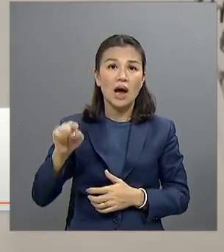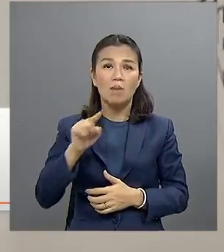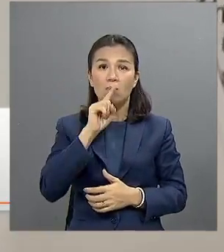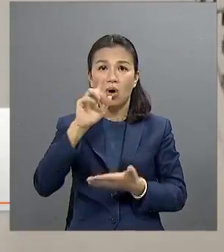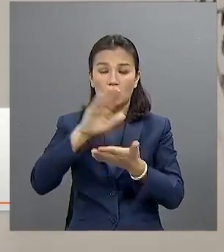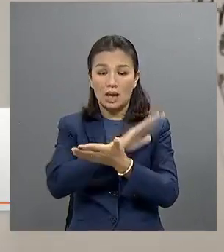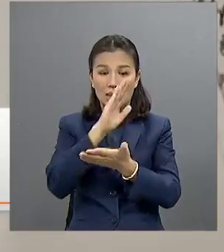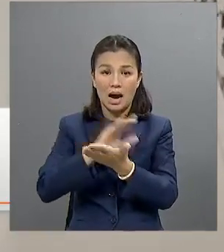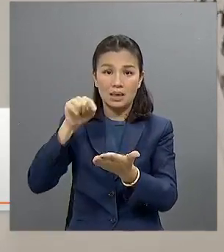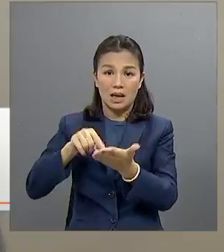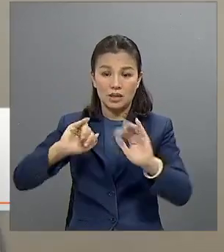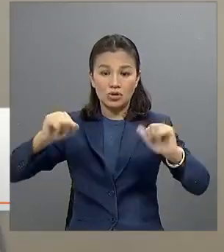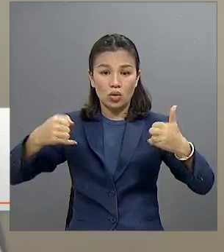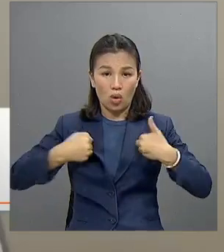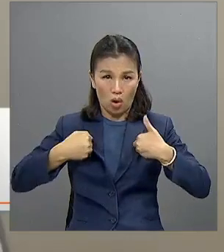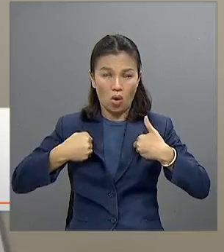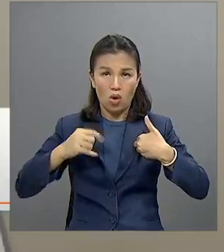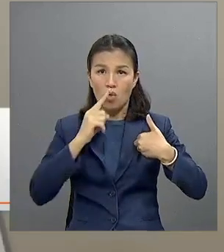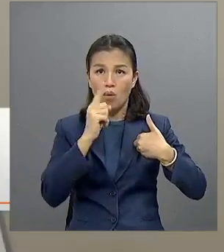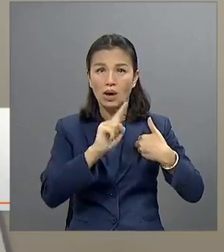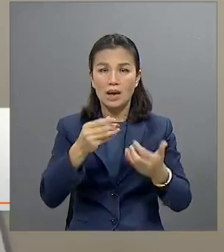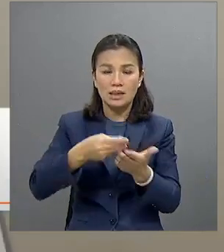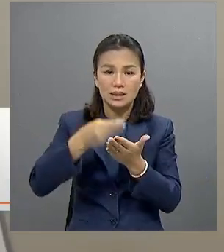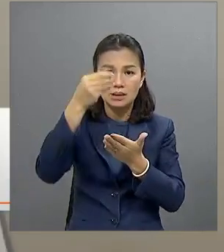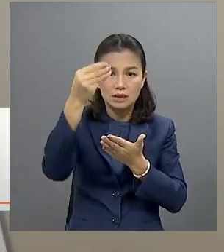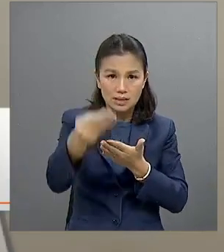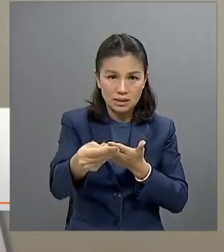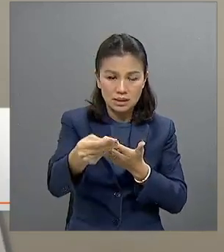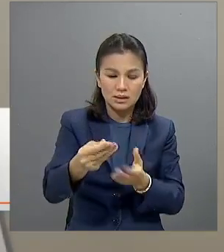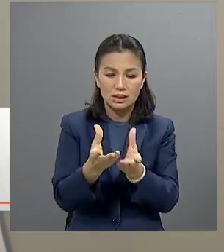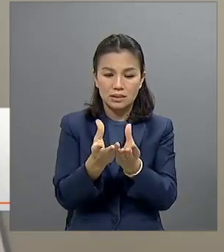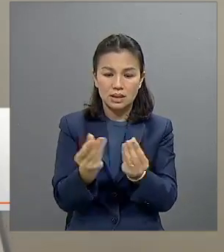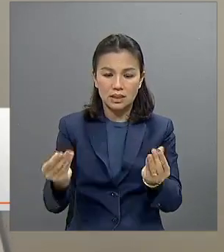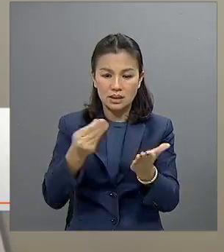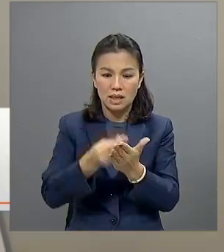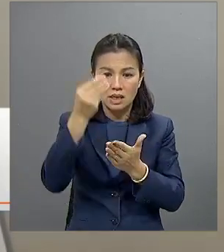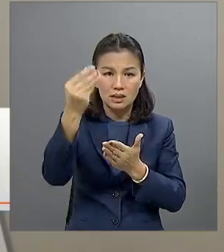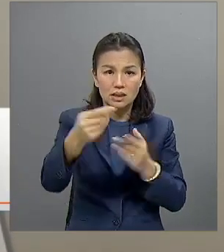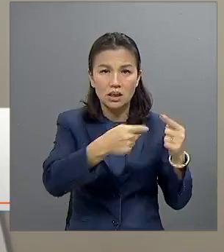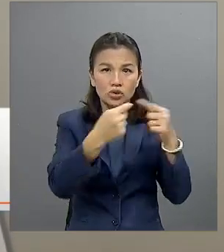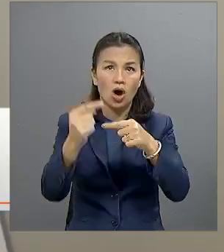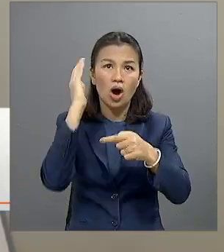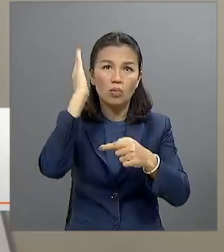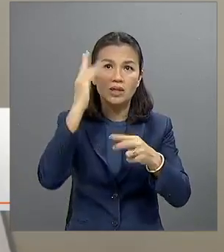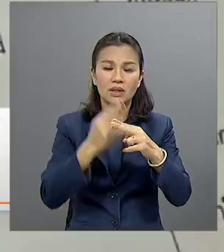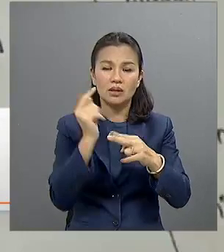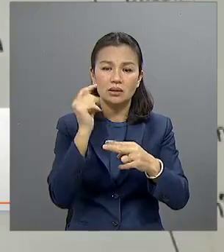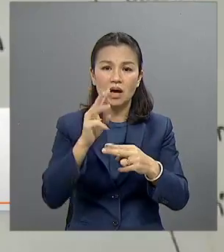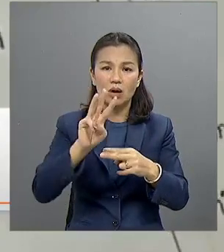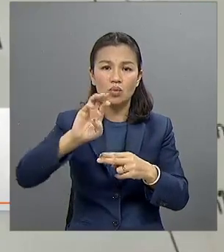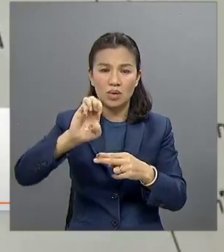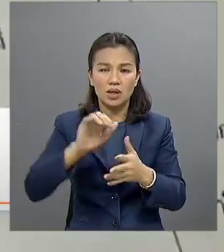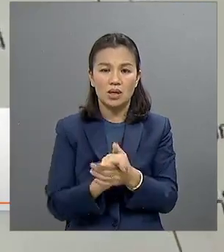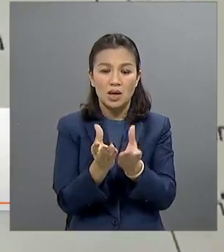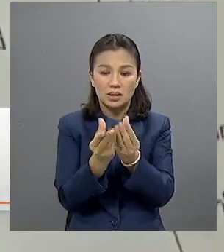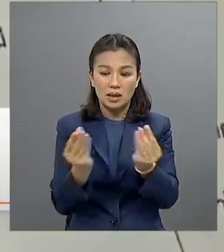คือจ่าโด้เนี่ยเขาบอกว่าเขาซื้อสิทธิ์ที่ดินผืนนี้ต่อจากนายทวีเติมคุณานนท์เนื้อที่กว่า45ไร่ในราค